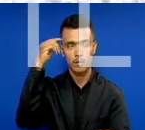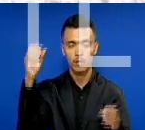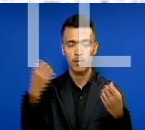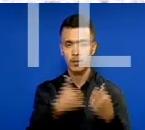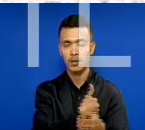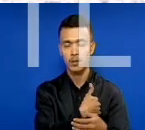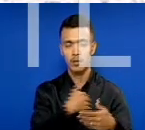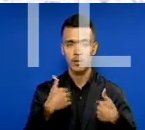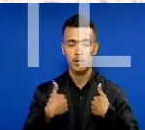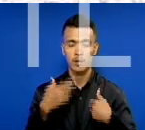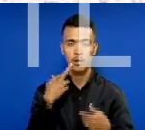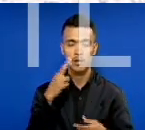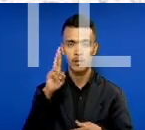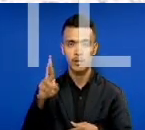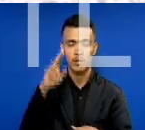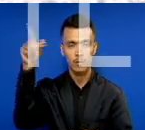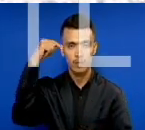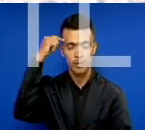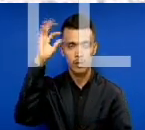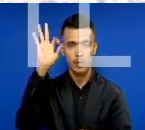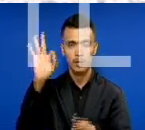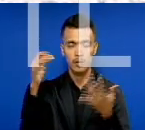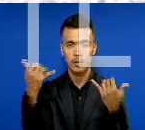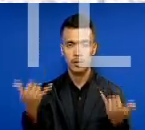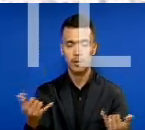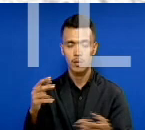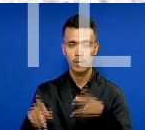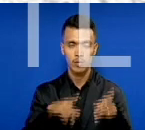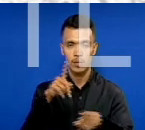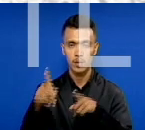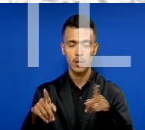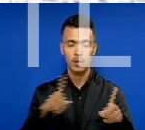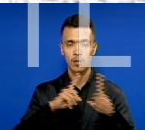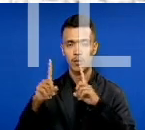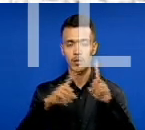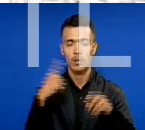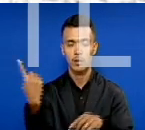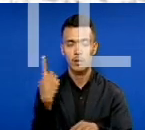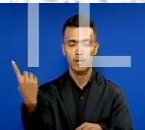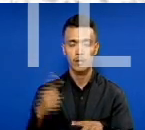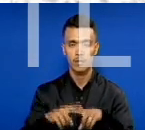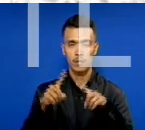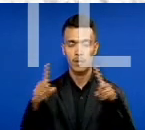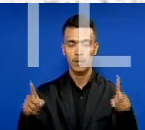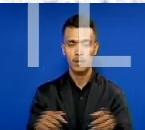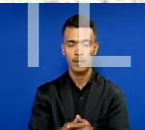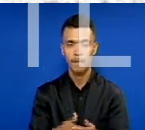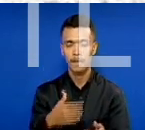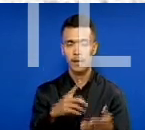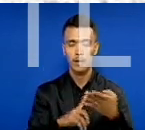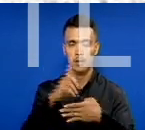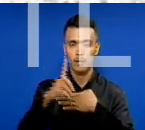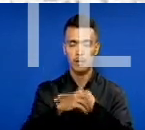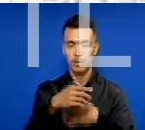Primeiro governo, mai to governo da se agora, komunidade questiona bebe, mai be realidade la desenvolvimento la